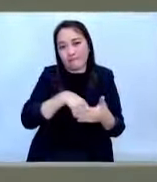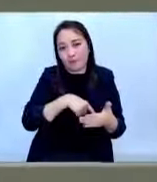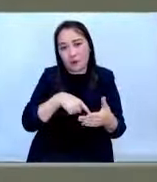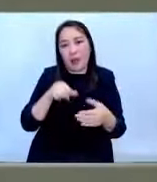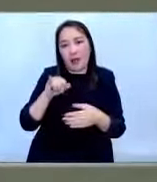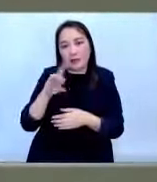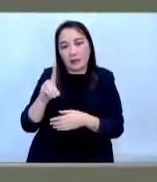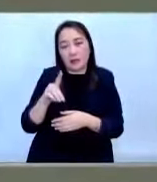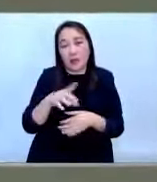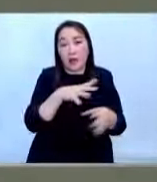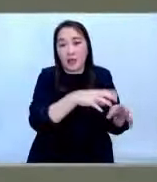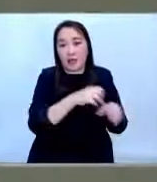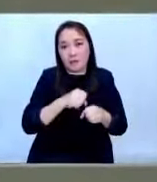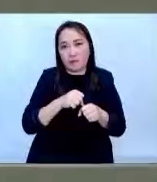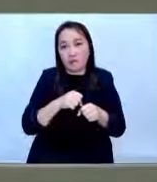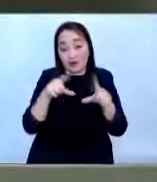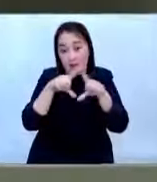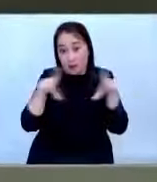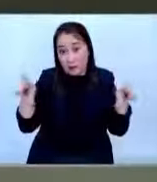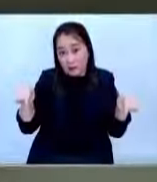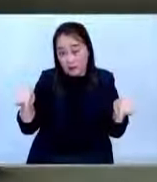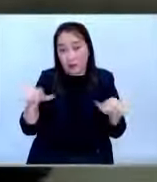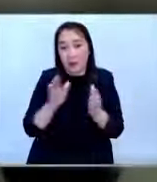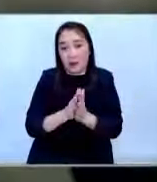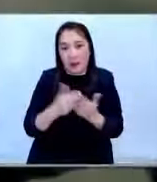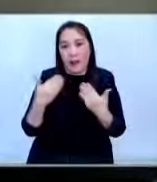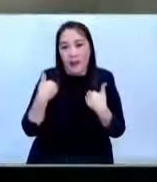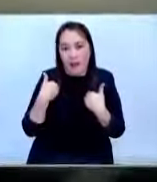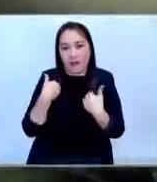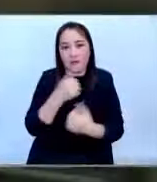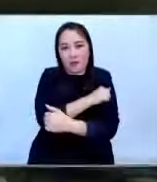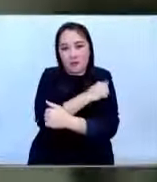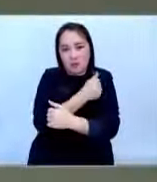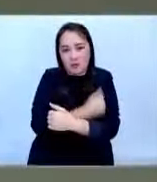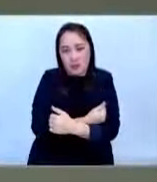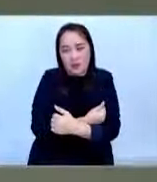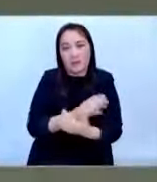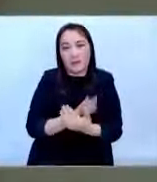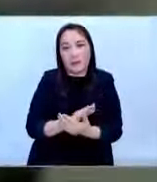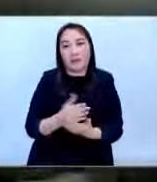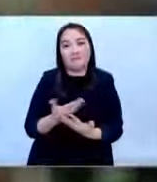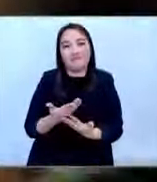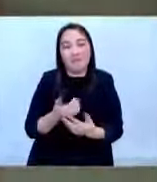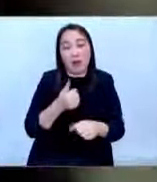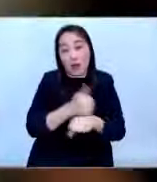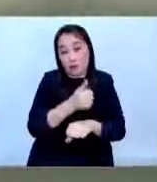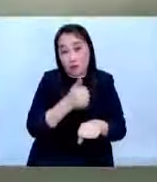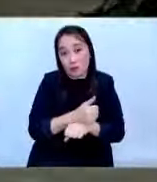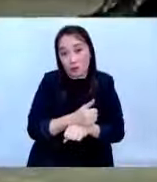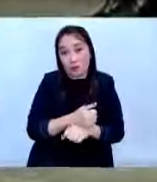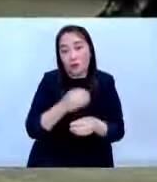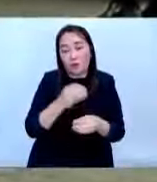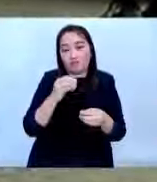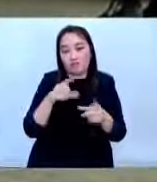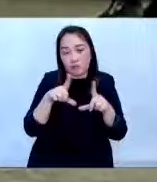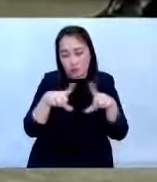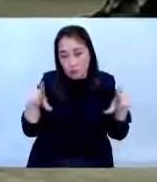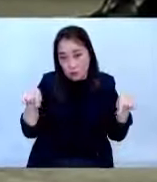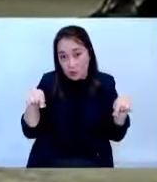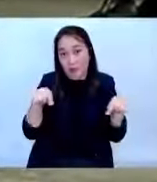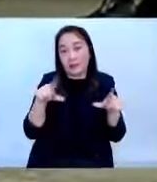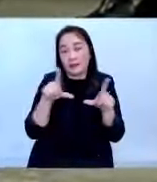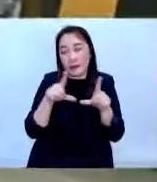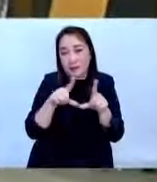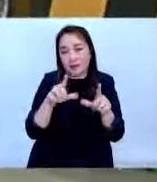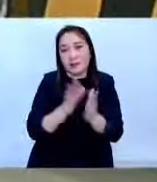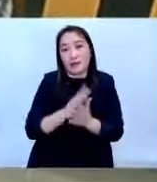at patawan ng kasong administratibo ang sinumang mang-aabuso sa paggamit ng protocol license plate. Bukod pa yan sa